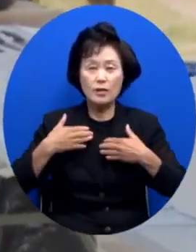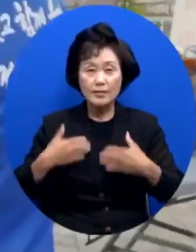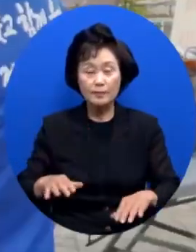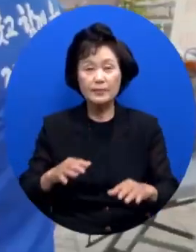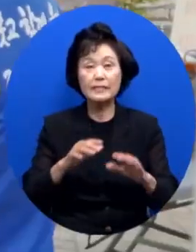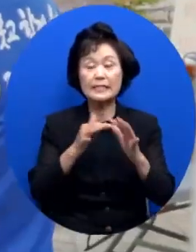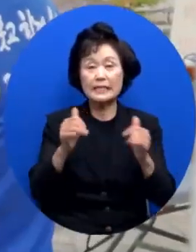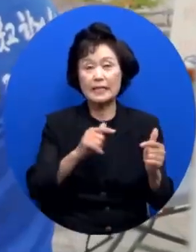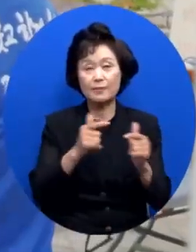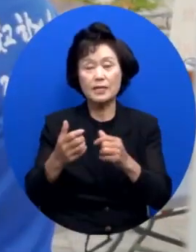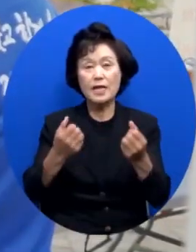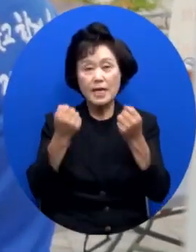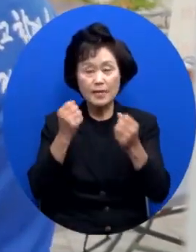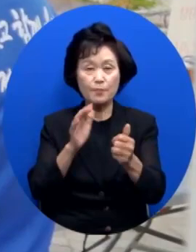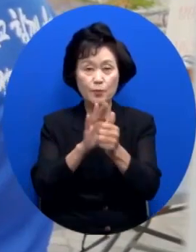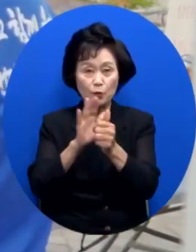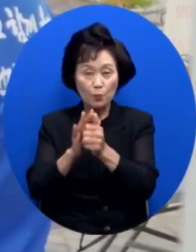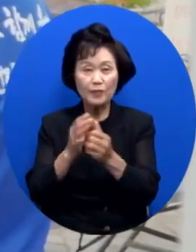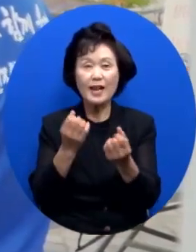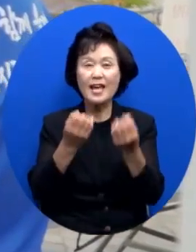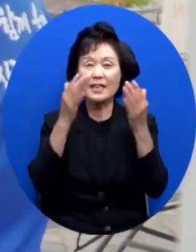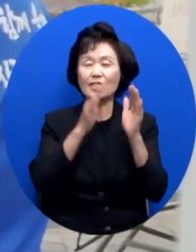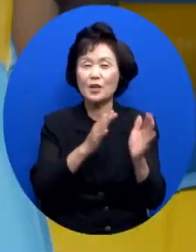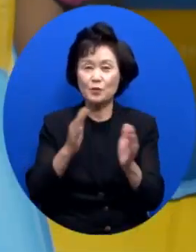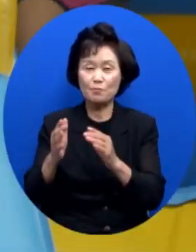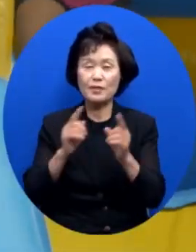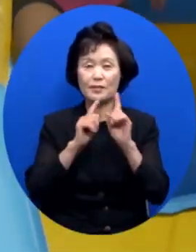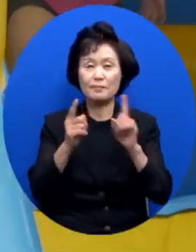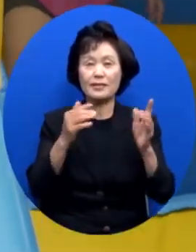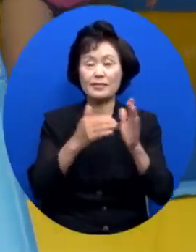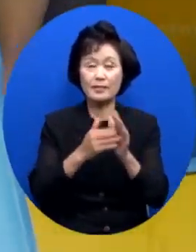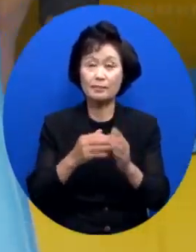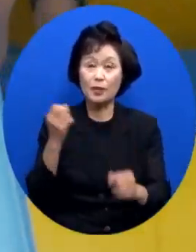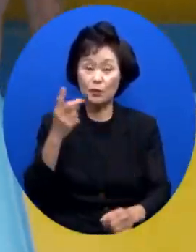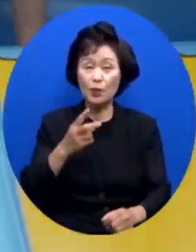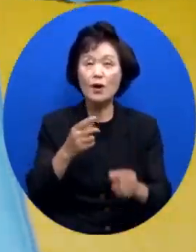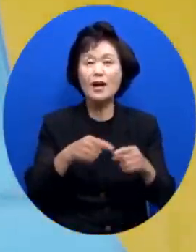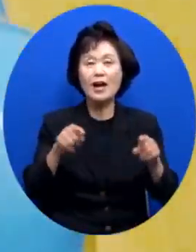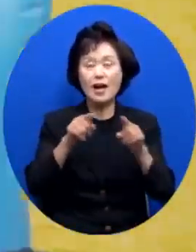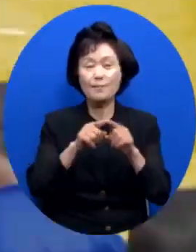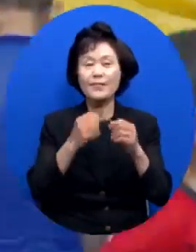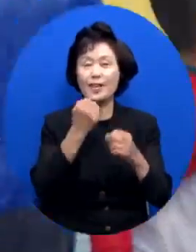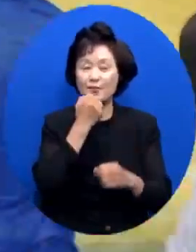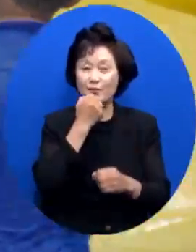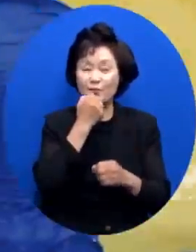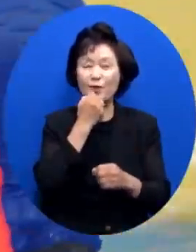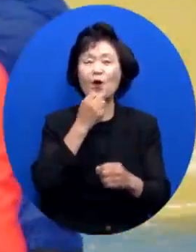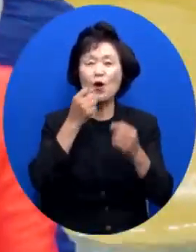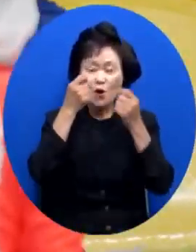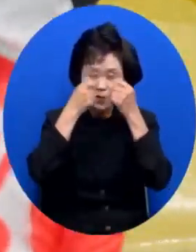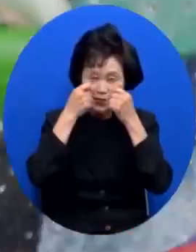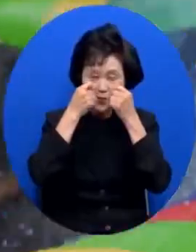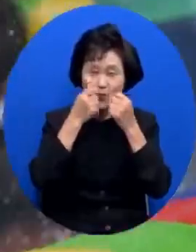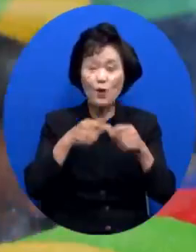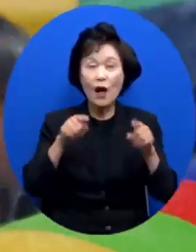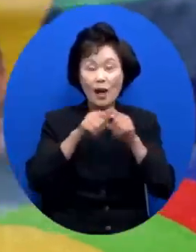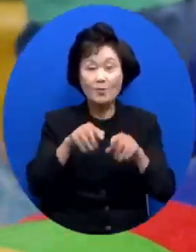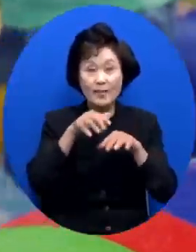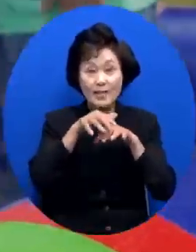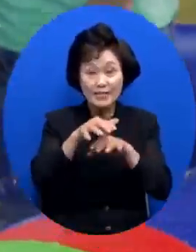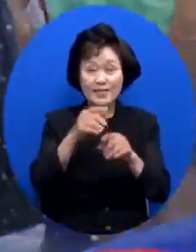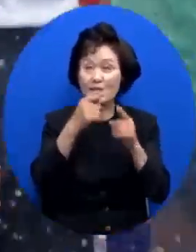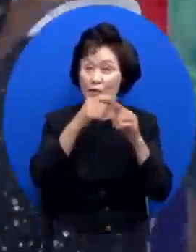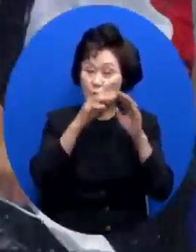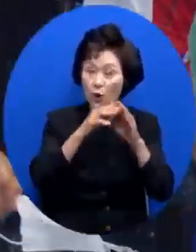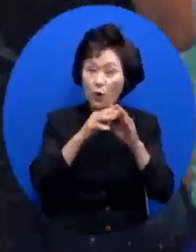주민들에게 힘이 되도록 행사를 준비했다고 밝혔습니다. 또 함께 웃고 함께 울며 함께 전진하는 교회라는